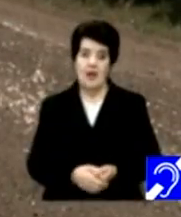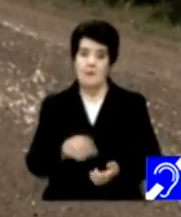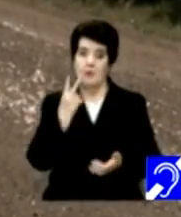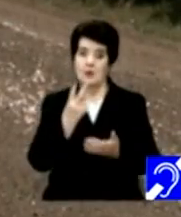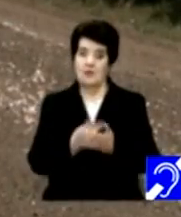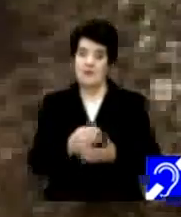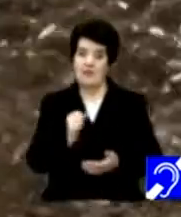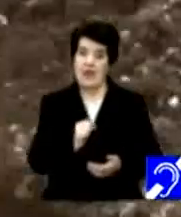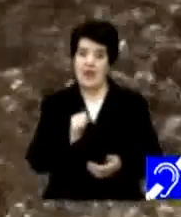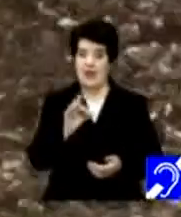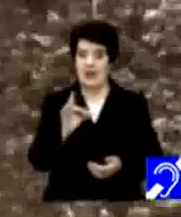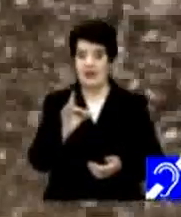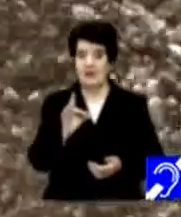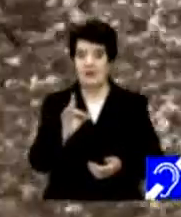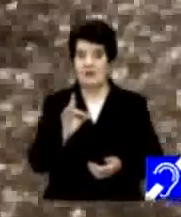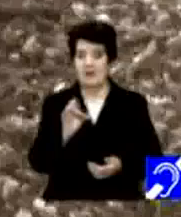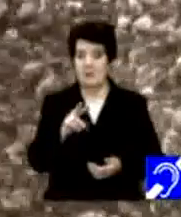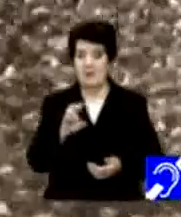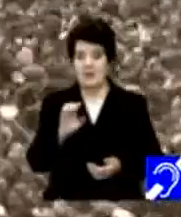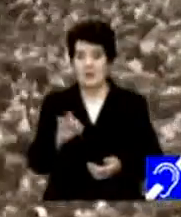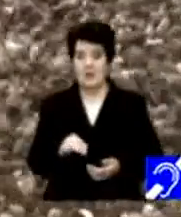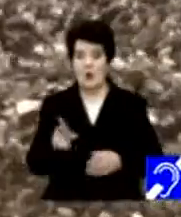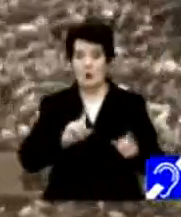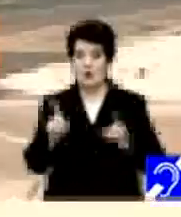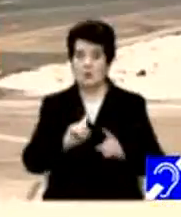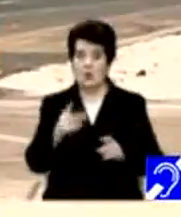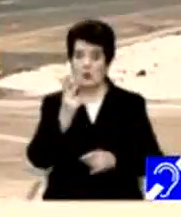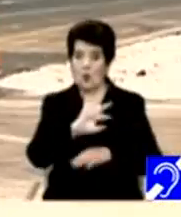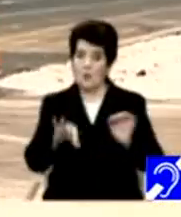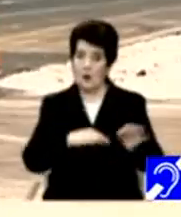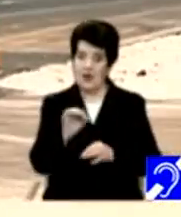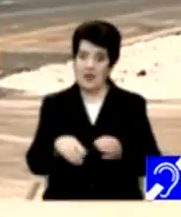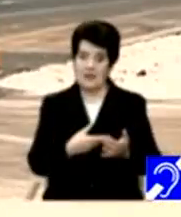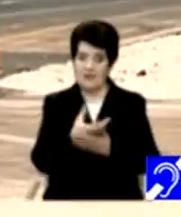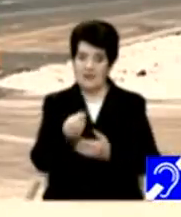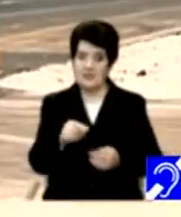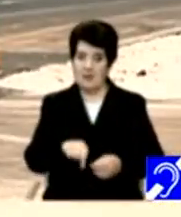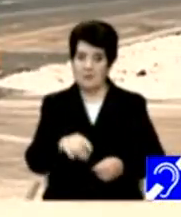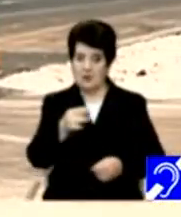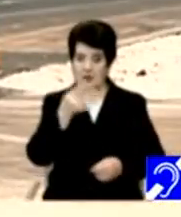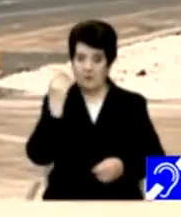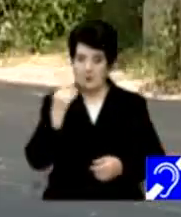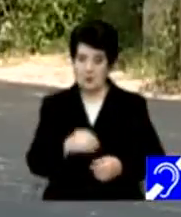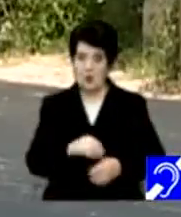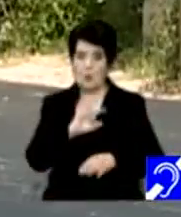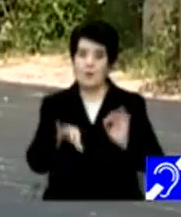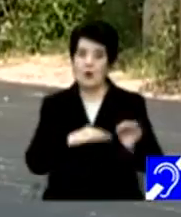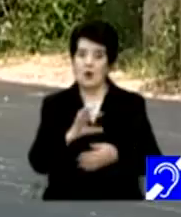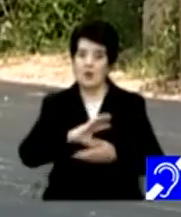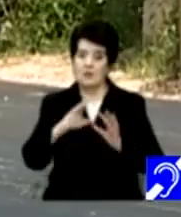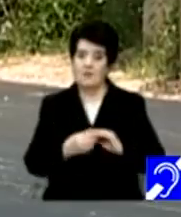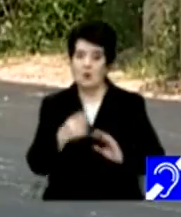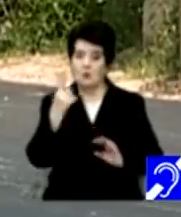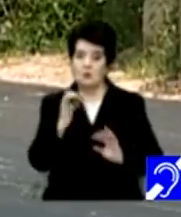Potrivit lui Alberto Carlei, directorii Consiliului BI au semnat două proiecte mari de finanțare pentru Republica Moldova. Primul proiect, în valoare de